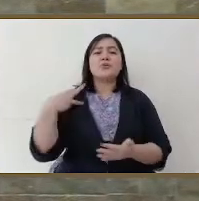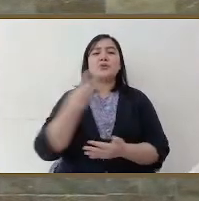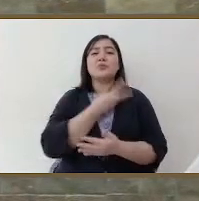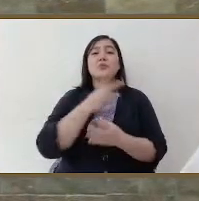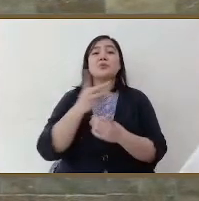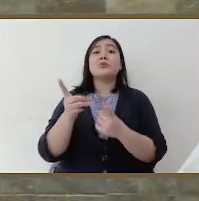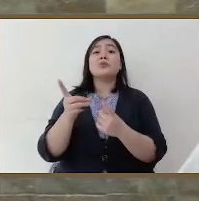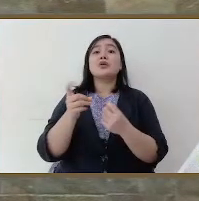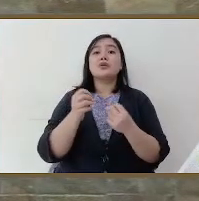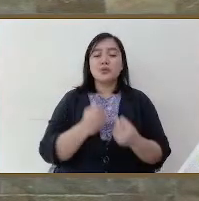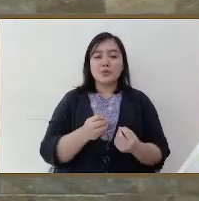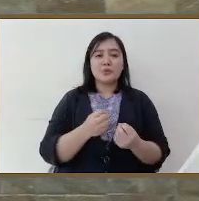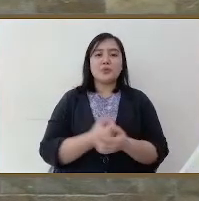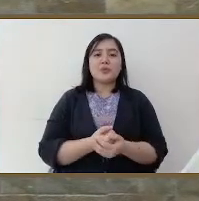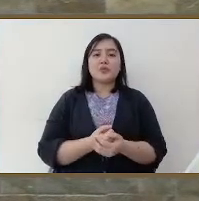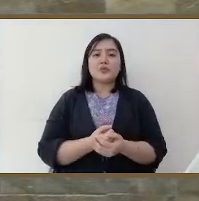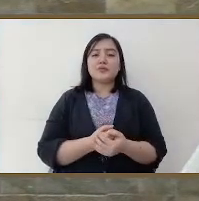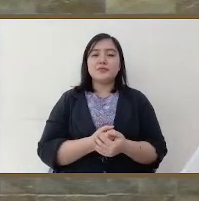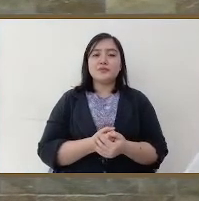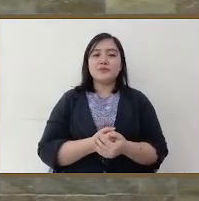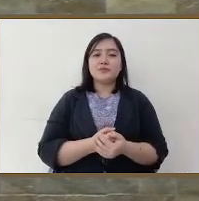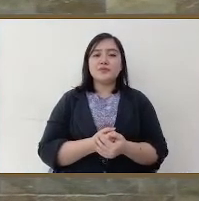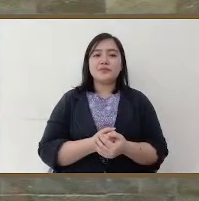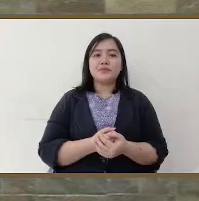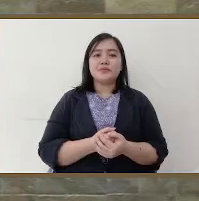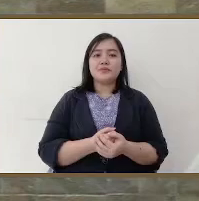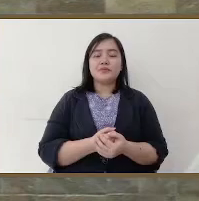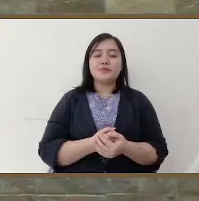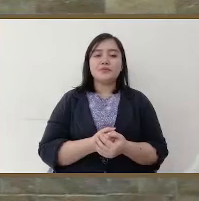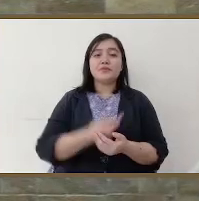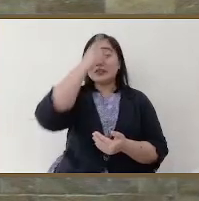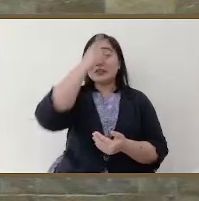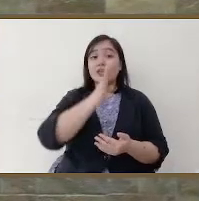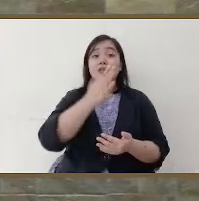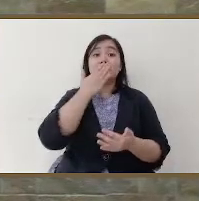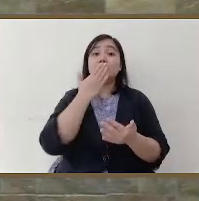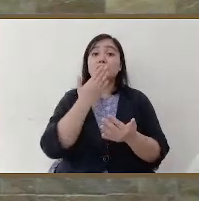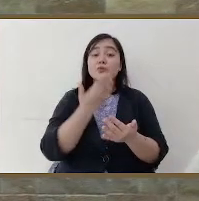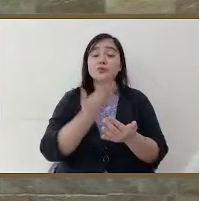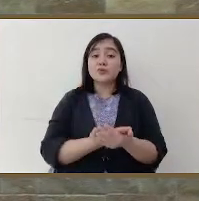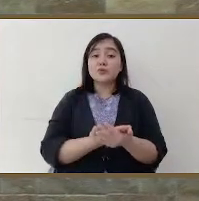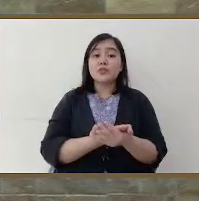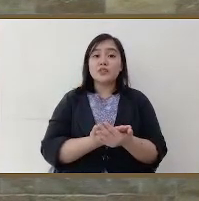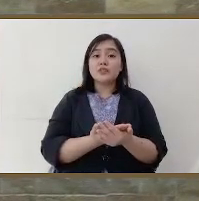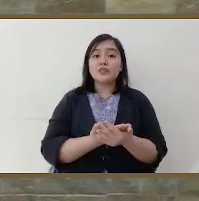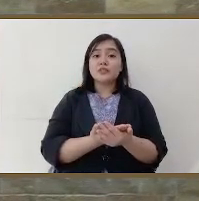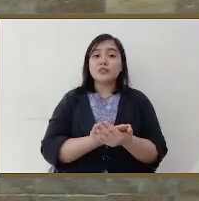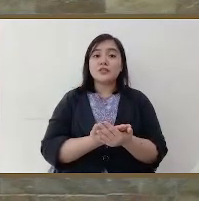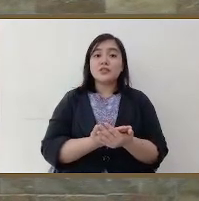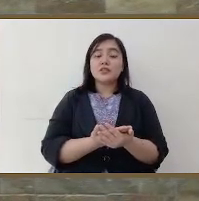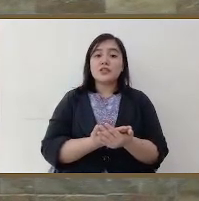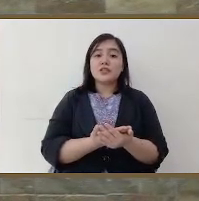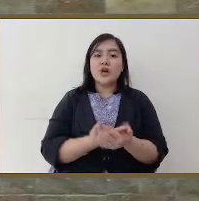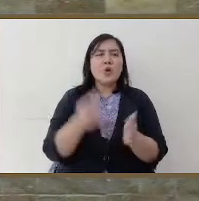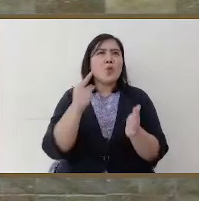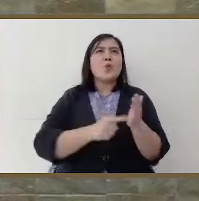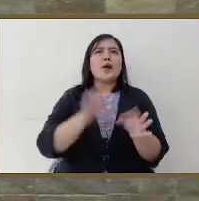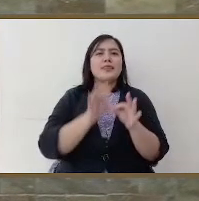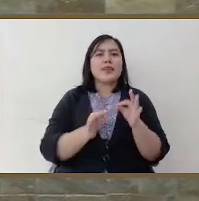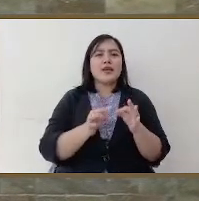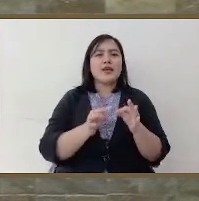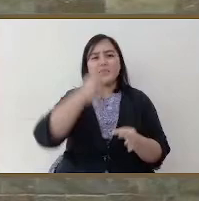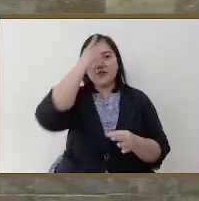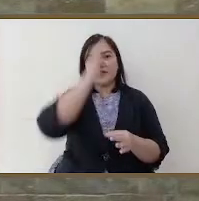lamang ho yung ginawa ng Diyos na kabutihan po sa atin. Kundi yung ginawa nating masama, ay singilin tayo ng Diyos sa kabayaran.